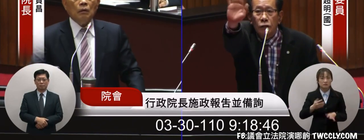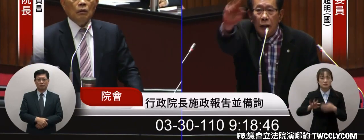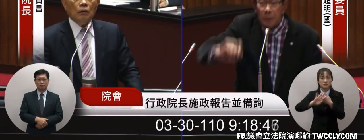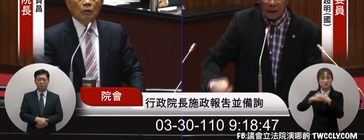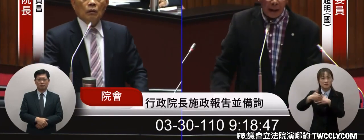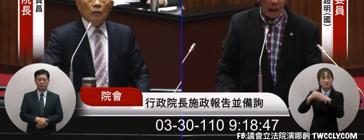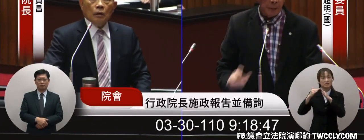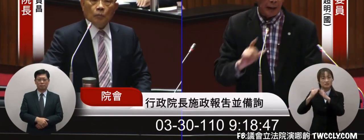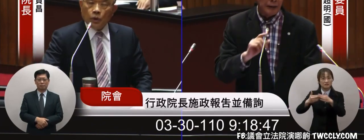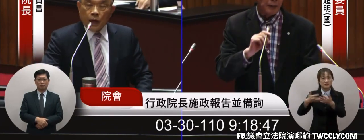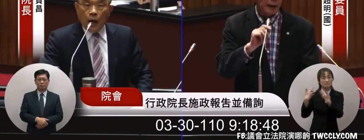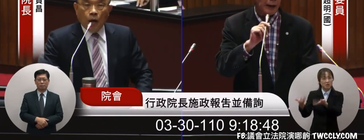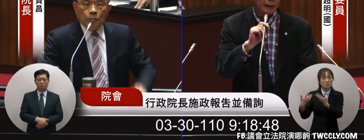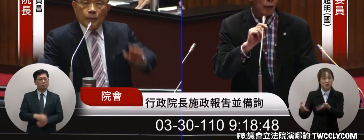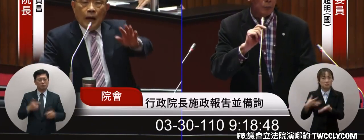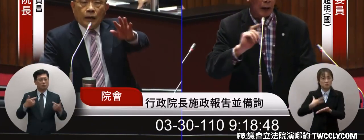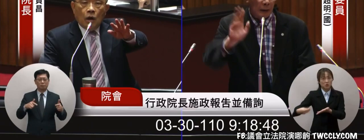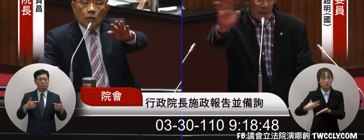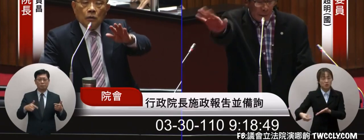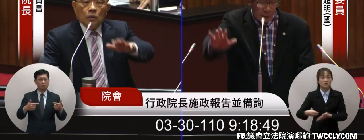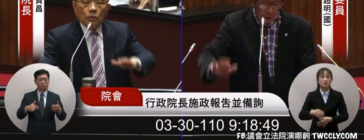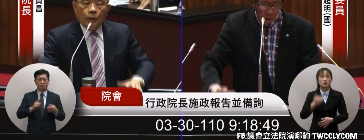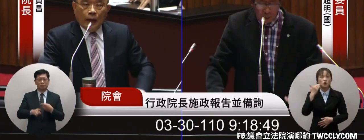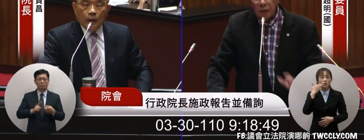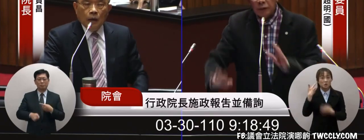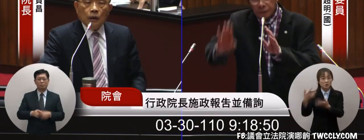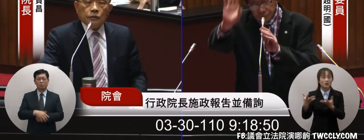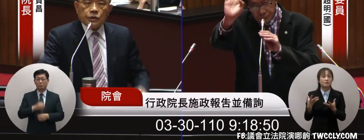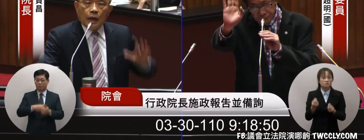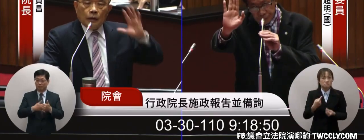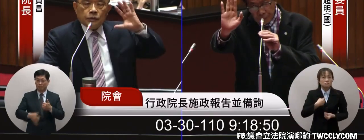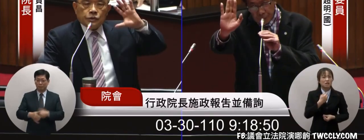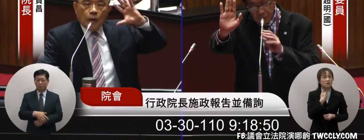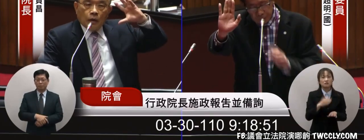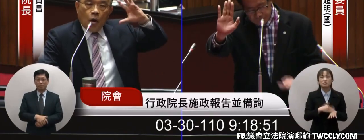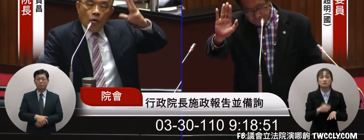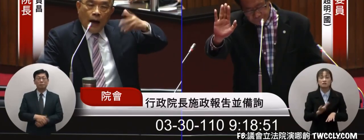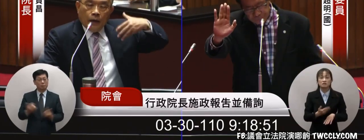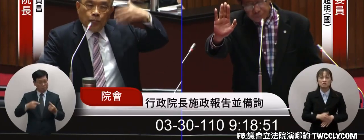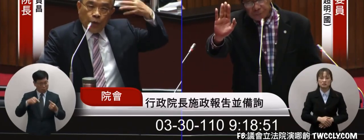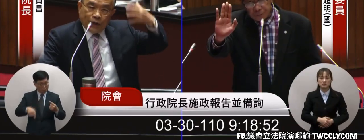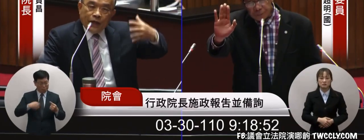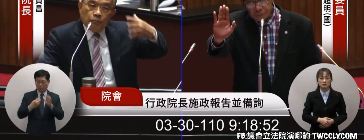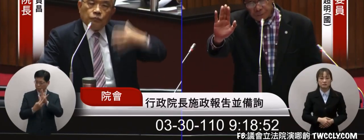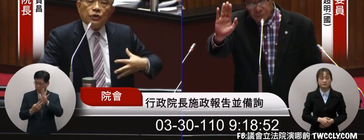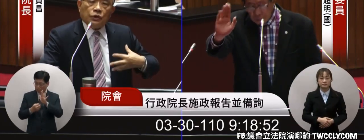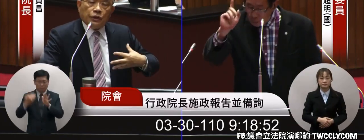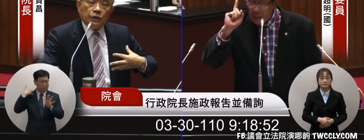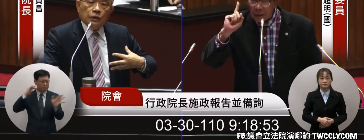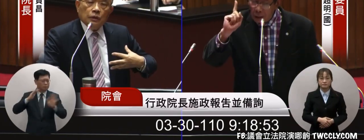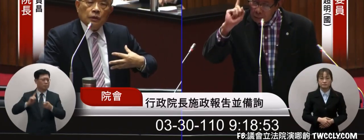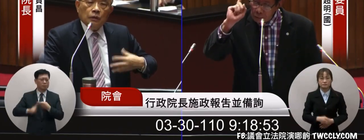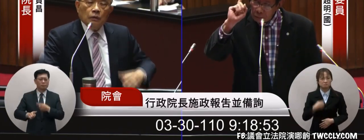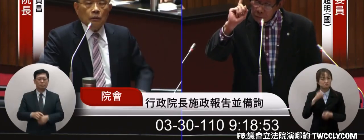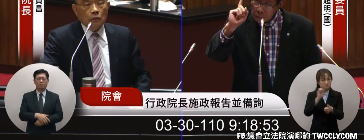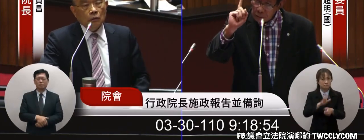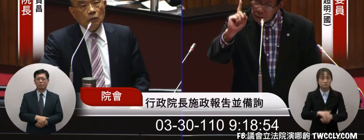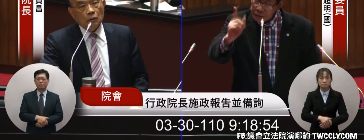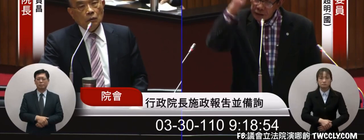縣市我就不會搭你怎麼說委員現在這關公法背景不對我跟你說